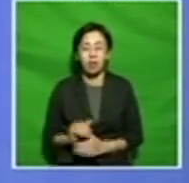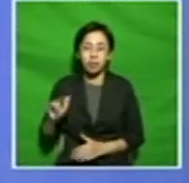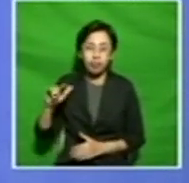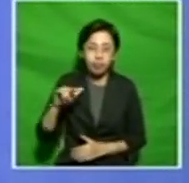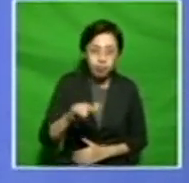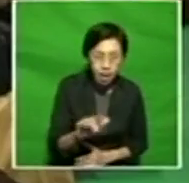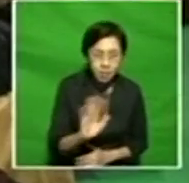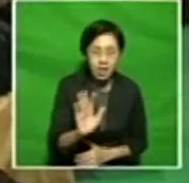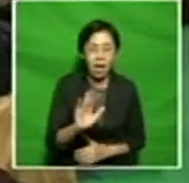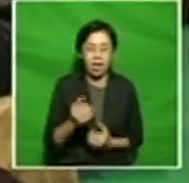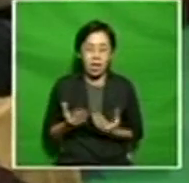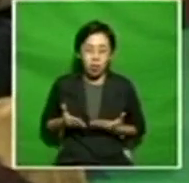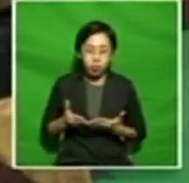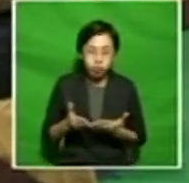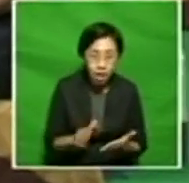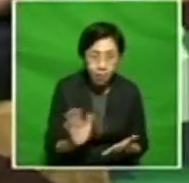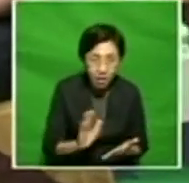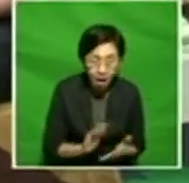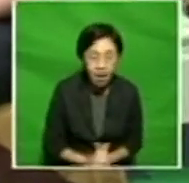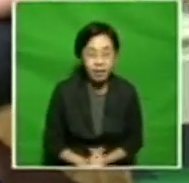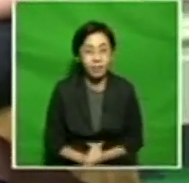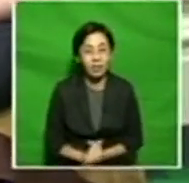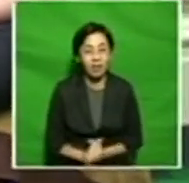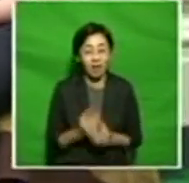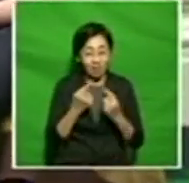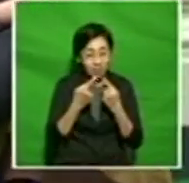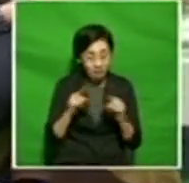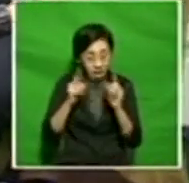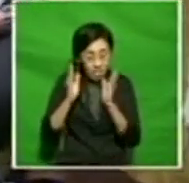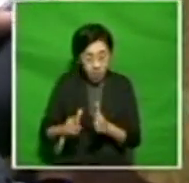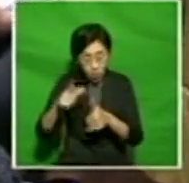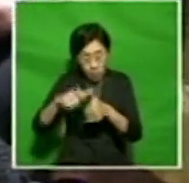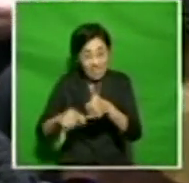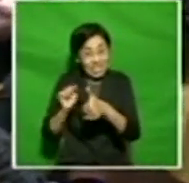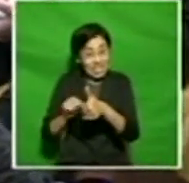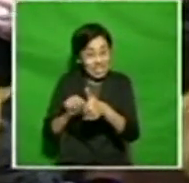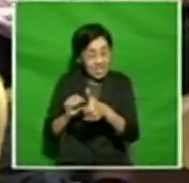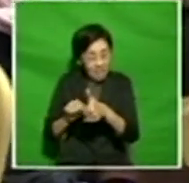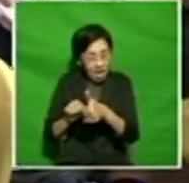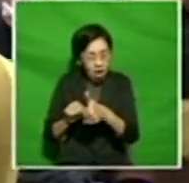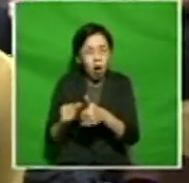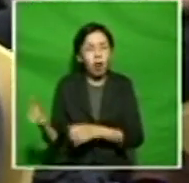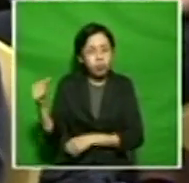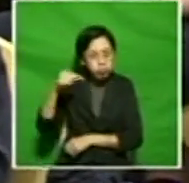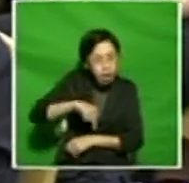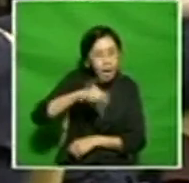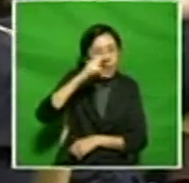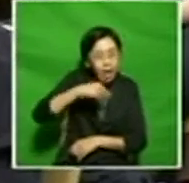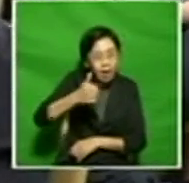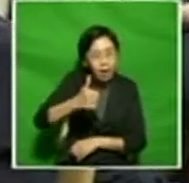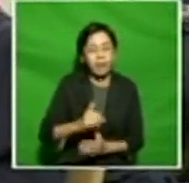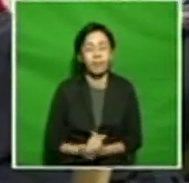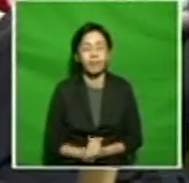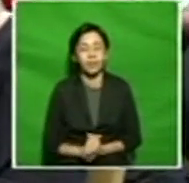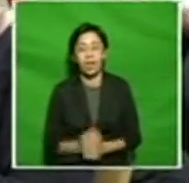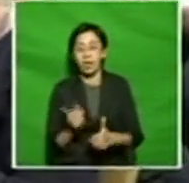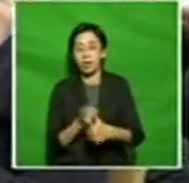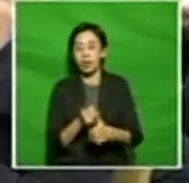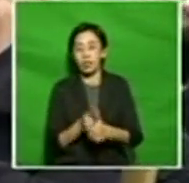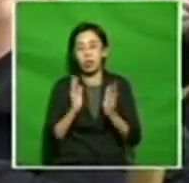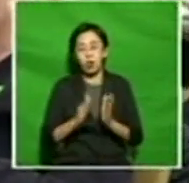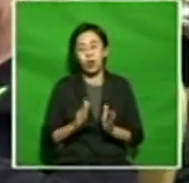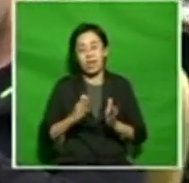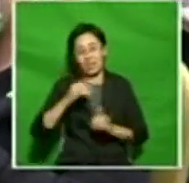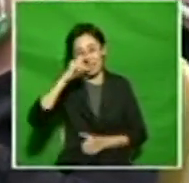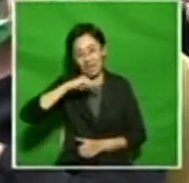ใดยกเว้นบุคคลดังต่อไปนี้บุคคลอันดับแรกก็คือผู้มีสัญชาติไท